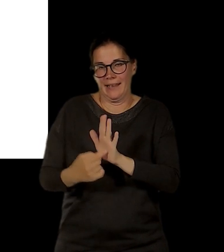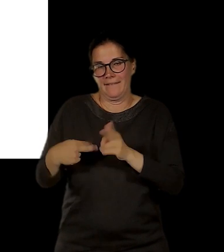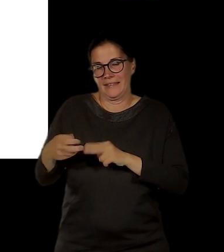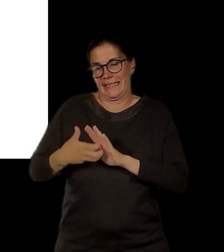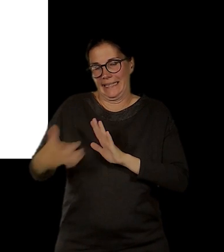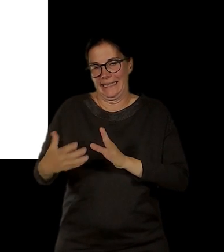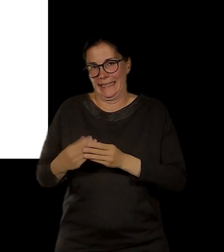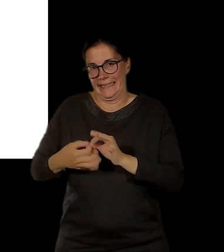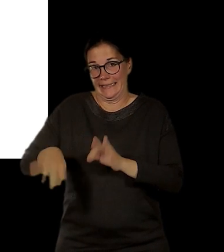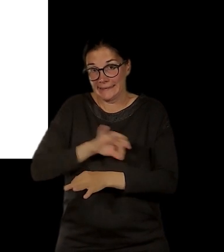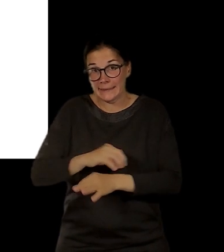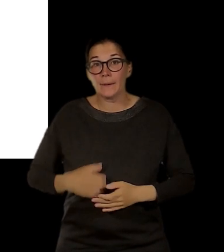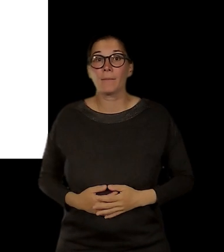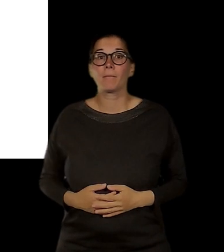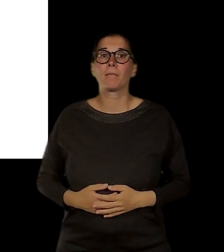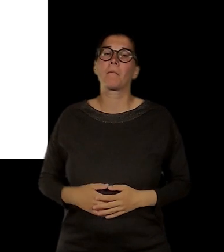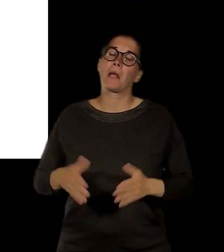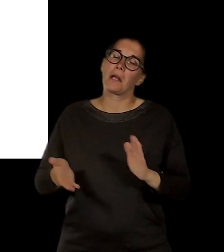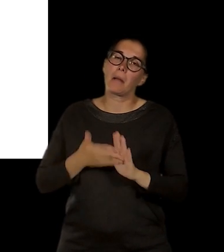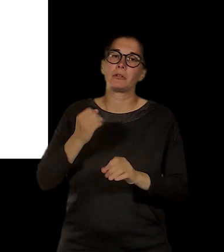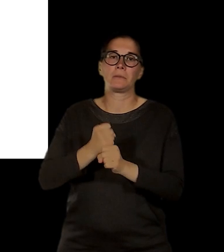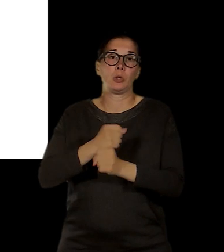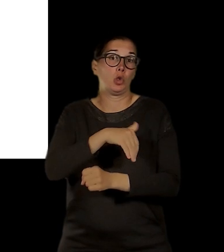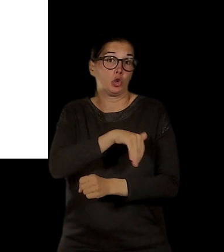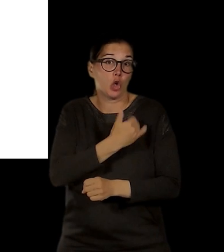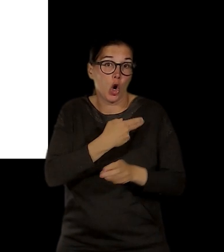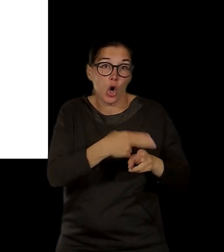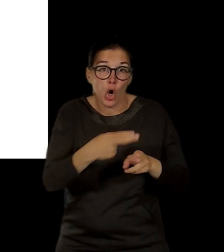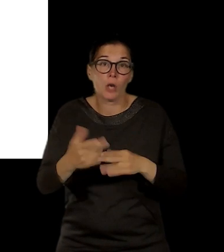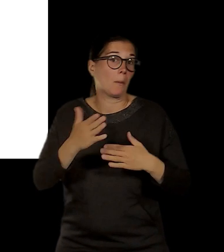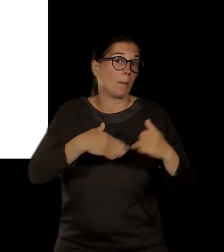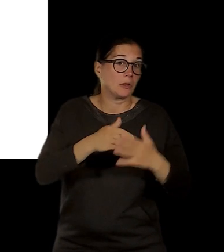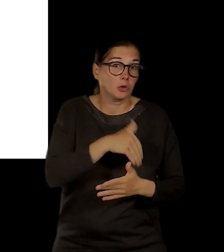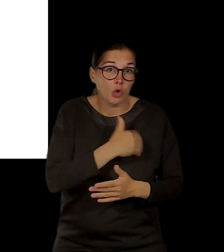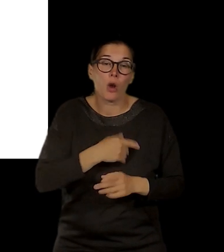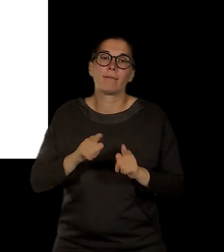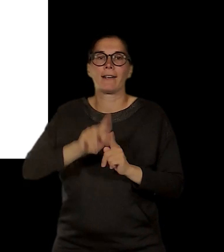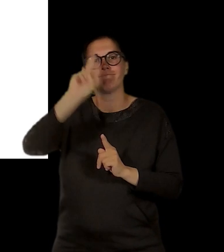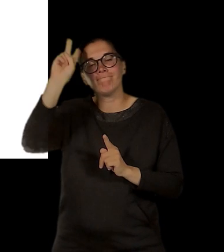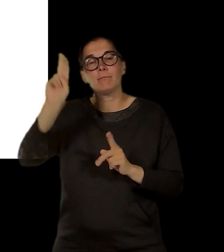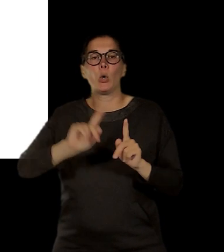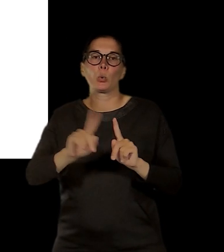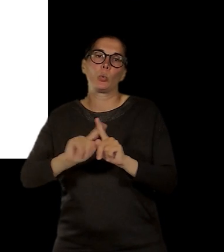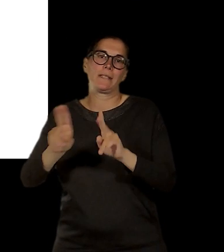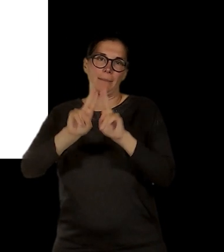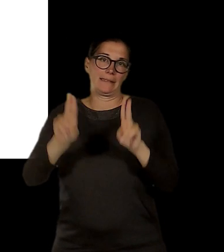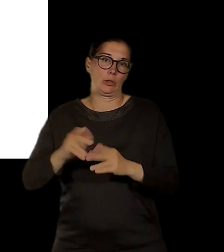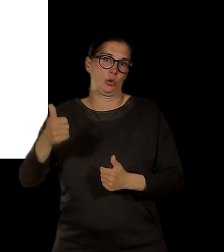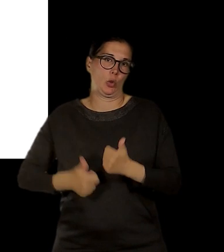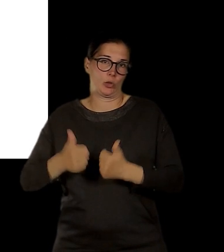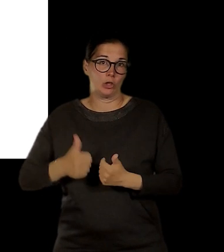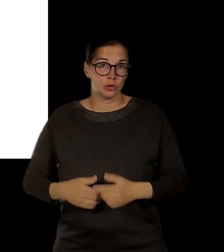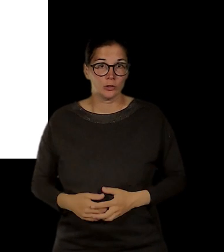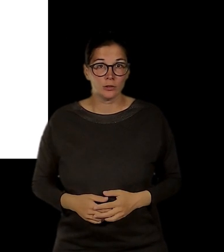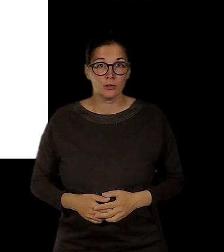na kterou bych se chtěl potom trošku ještě zdržet. Děláme v školy, taky hodně soutěžíme mezinárodně. A protože tohle by